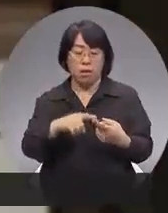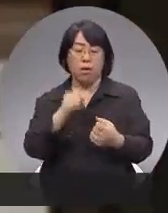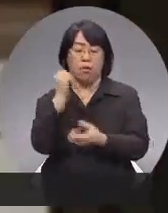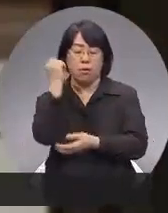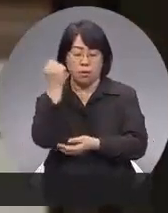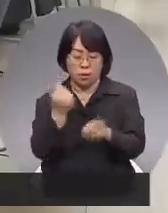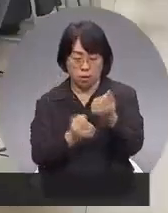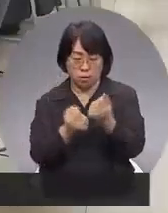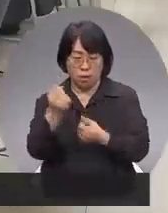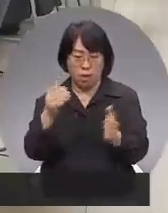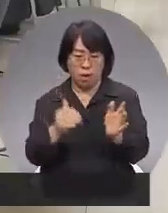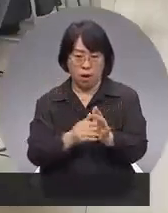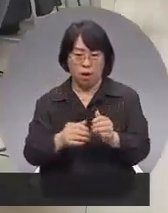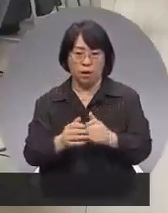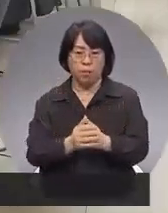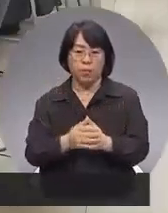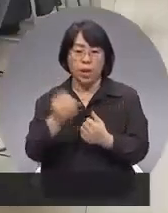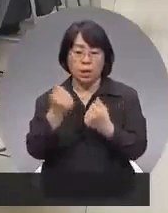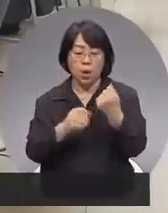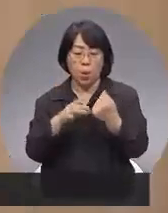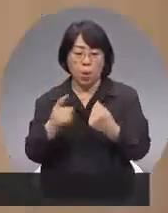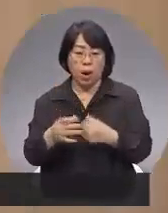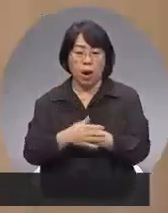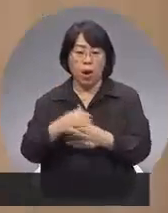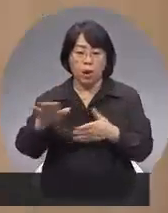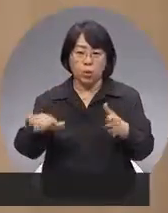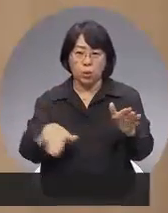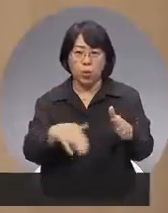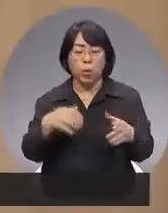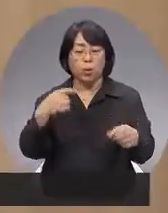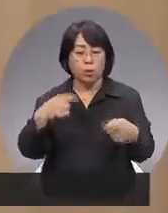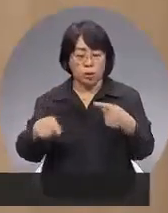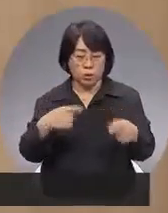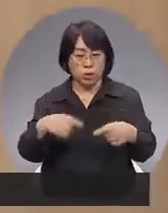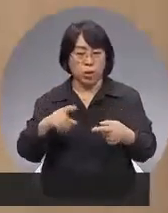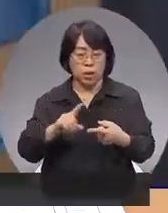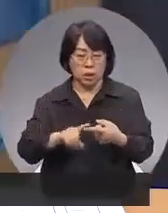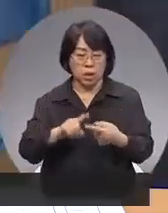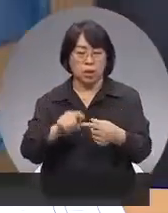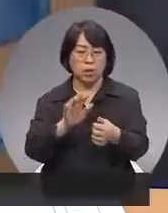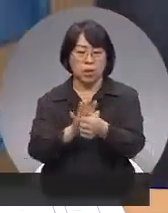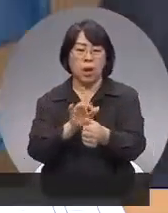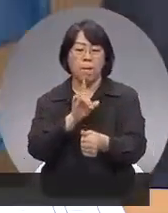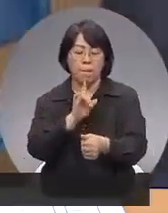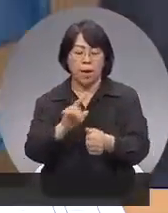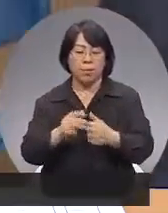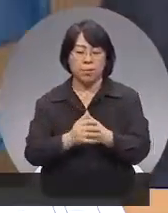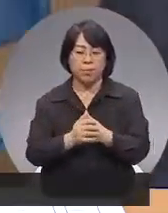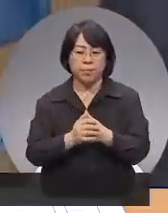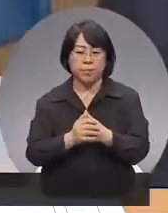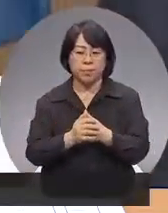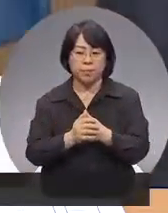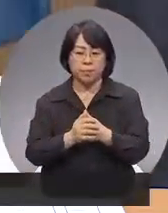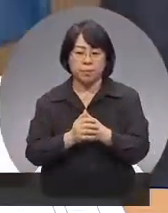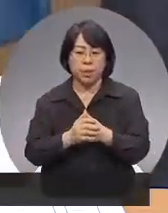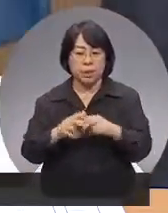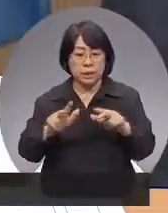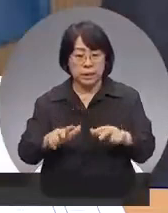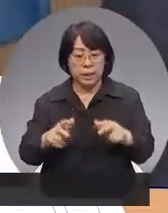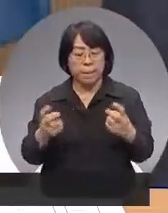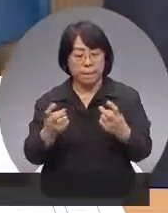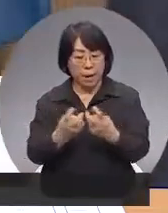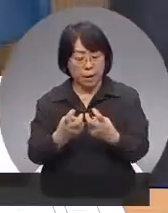밝혔습니다. 설명회에서는 충북 도정의 보완도 강조했습니다. 또한 지금의 방식과는